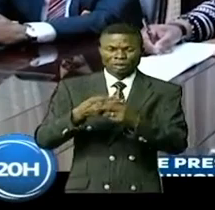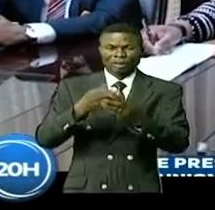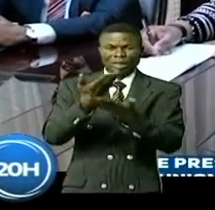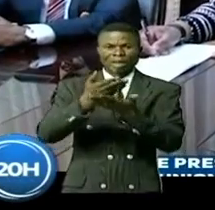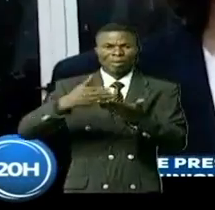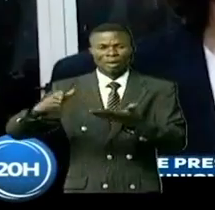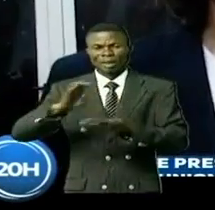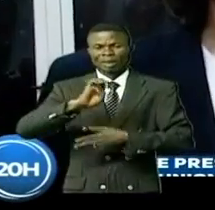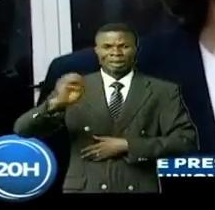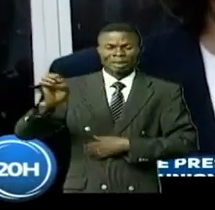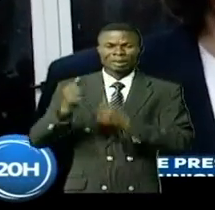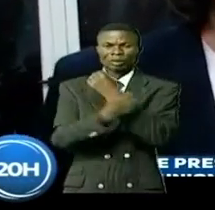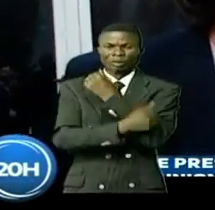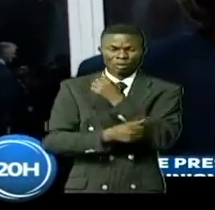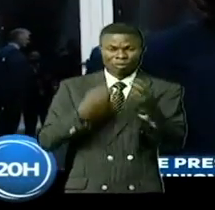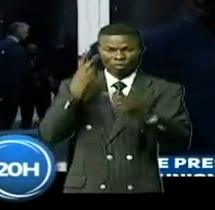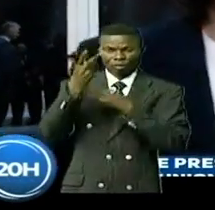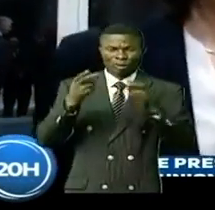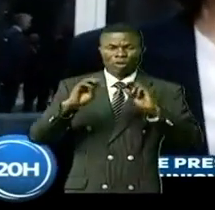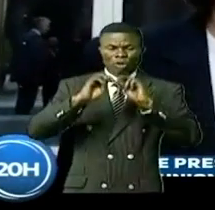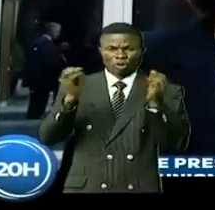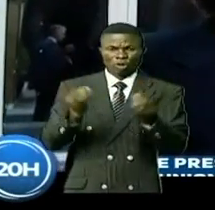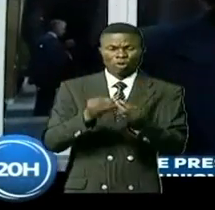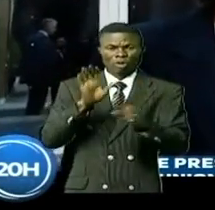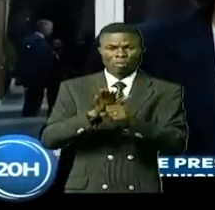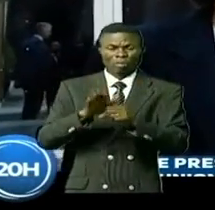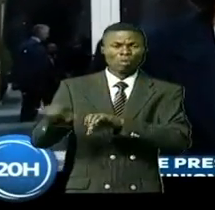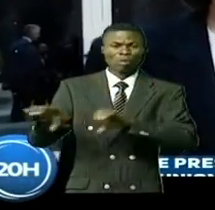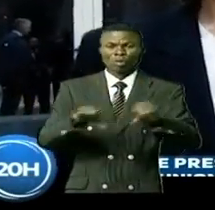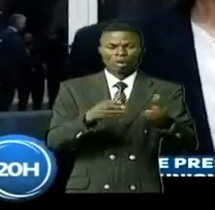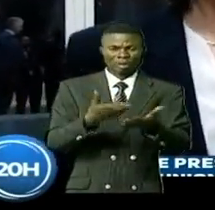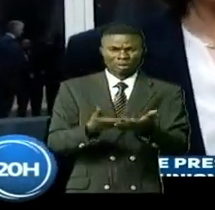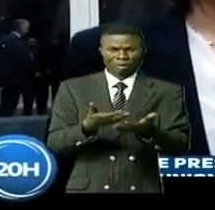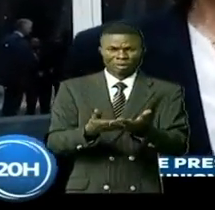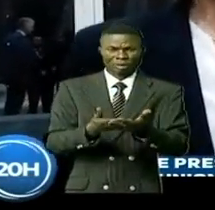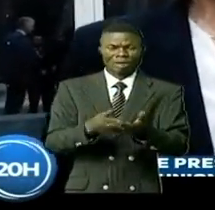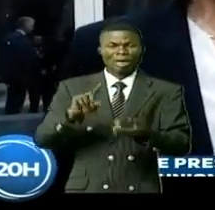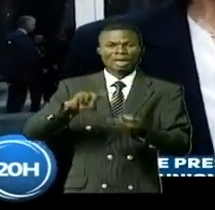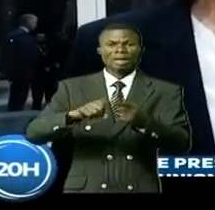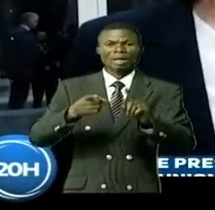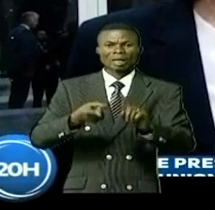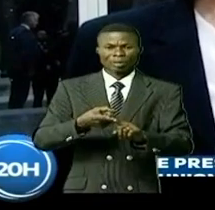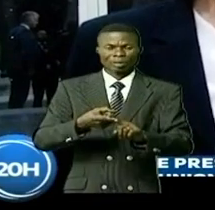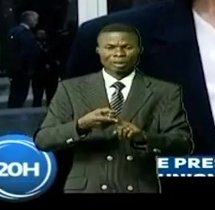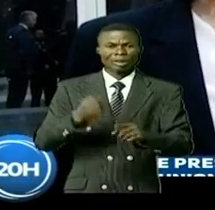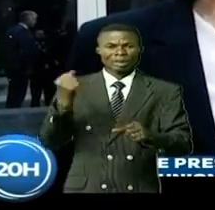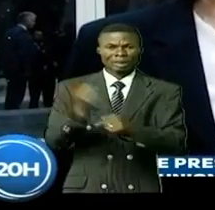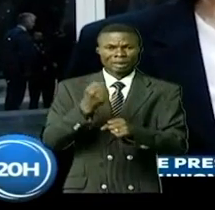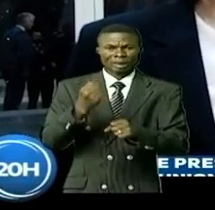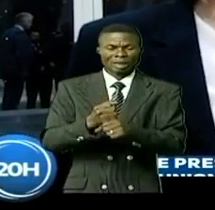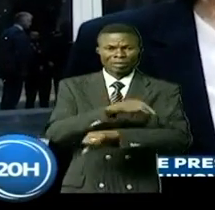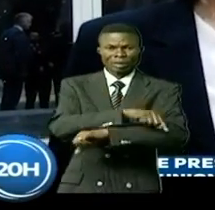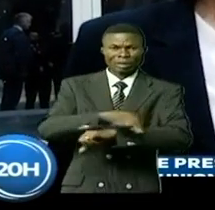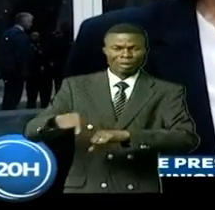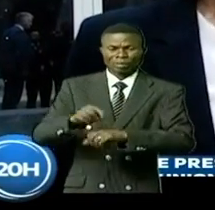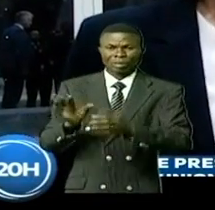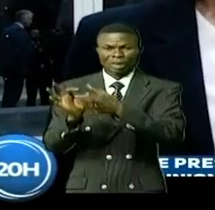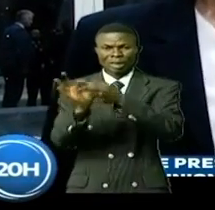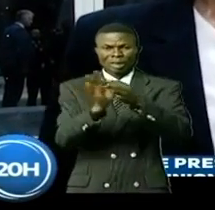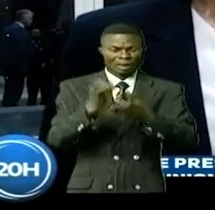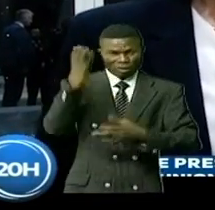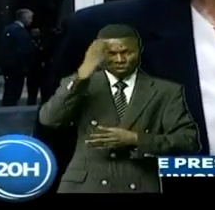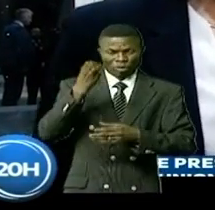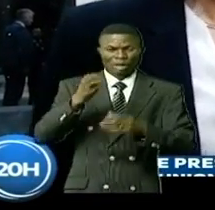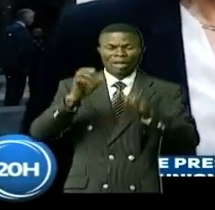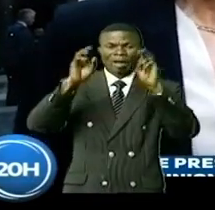pays. Une visite avec une équipe pluridisciplinaire de collègues qui travaillent dans les institutions de l'Union européenne à